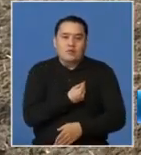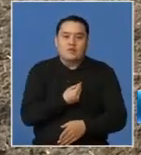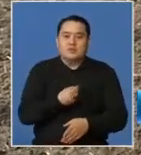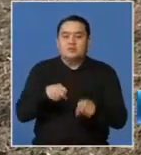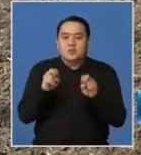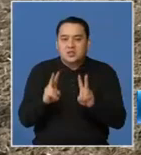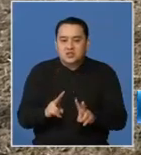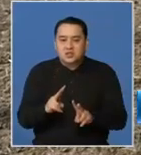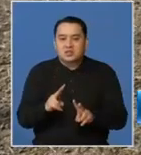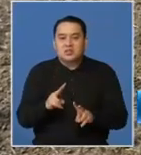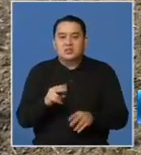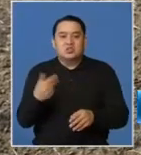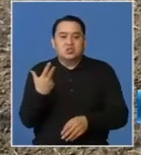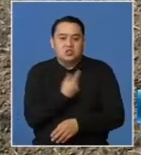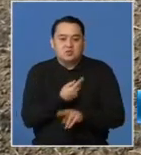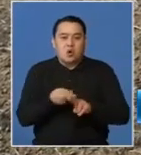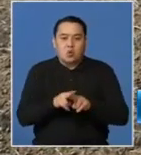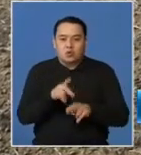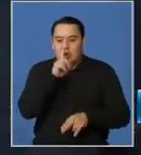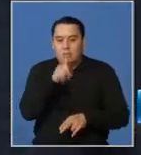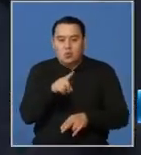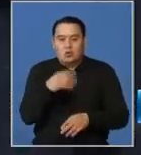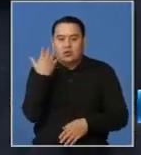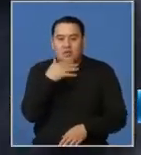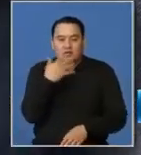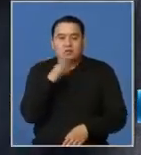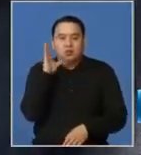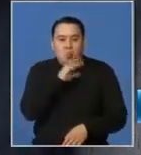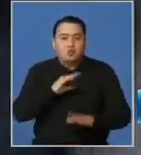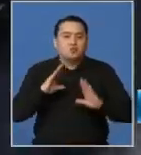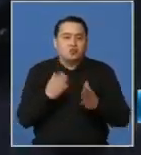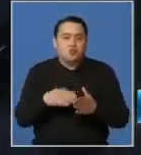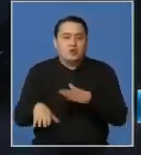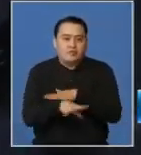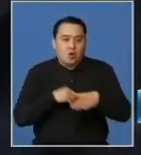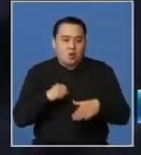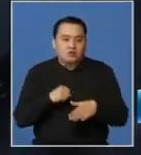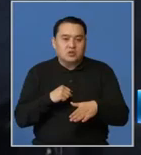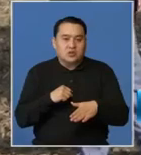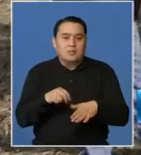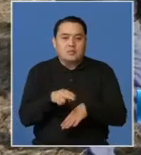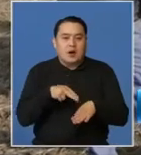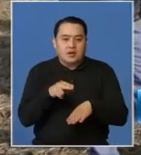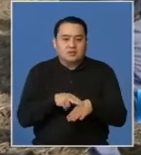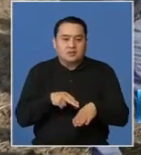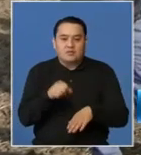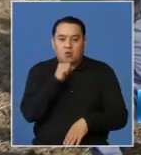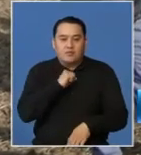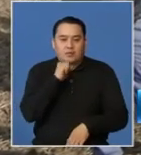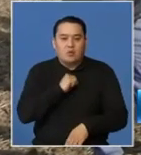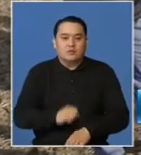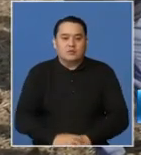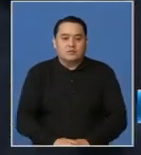вводить специальные GPS-капсулы, которые не будут заметны и смогут в случае похищения вывести полицейских на воров.